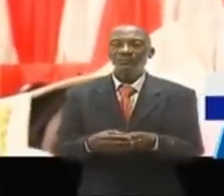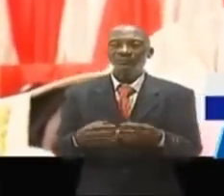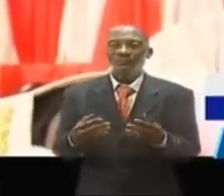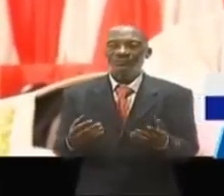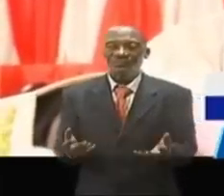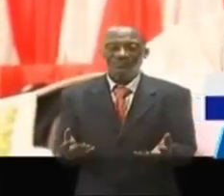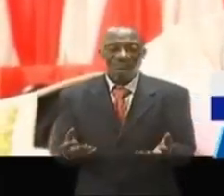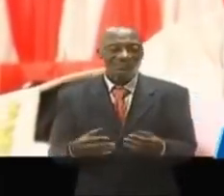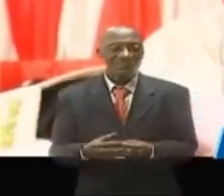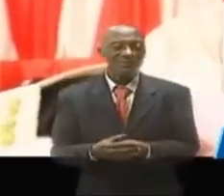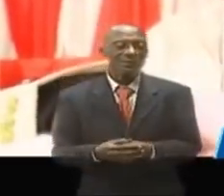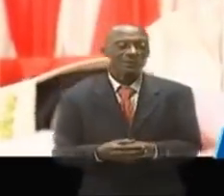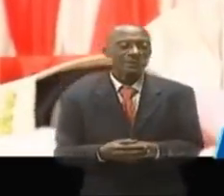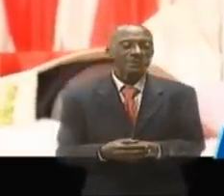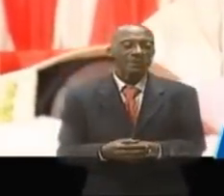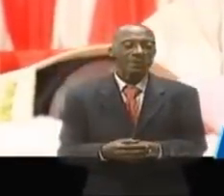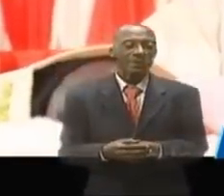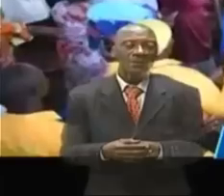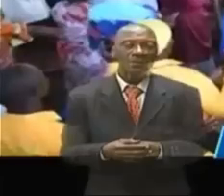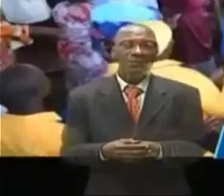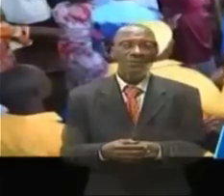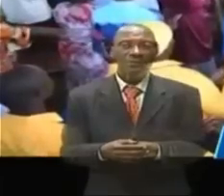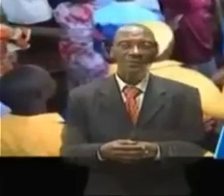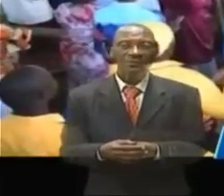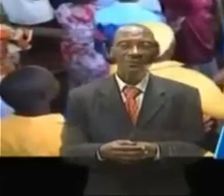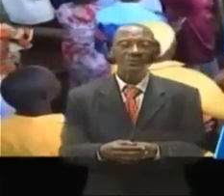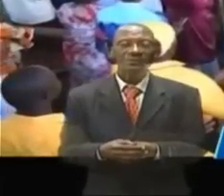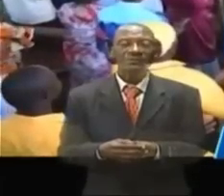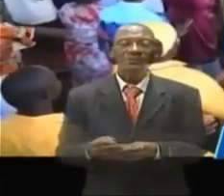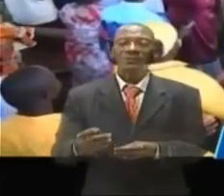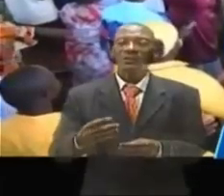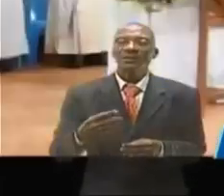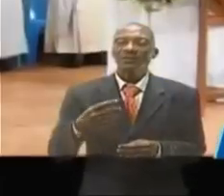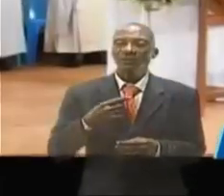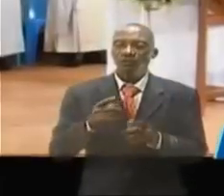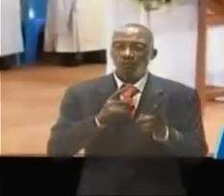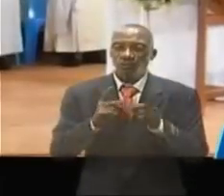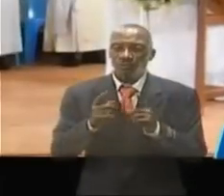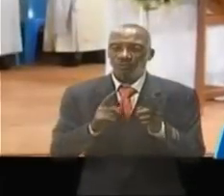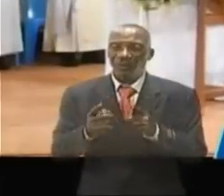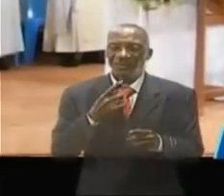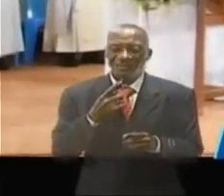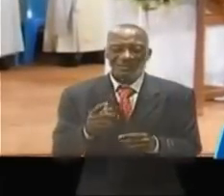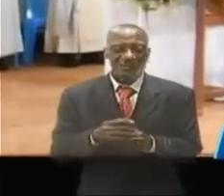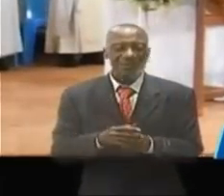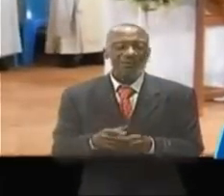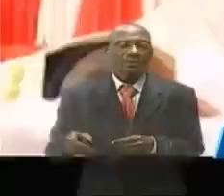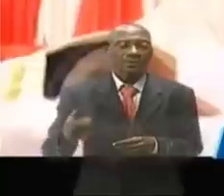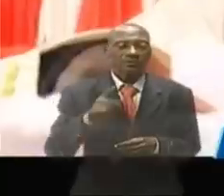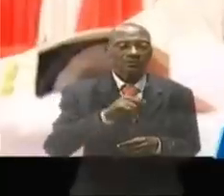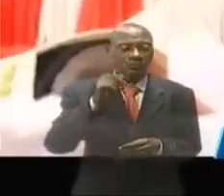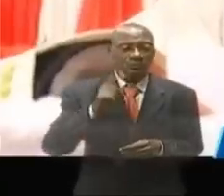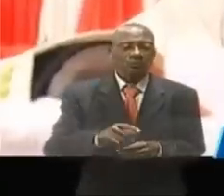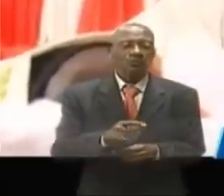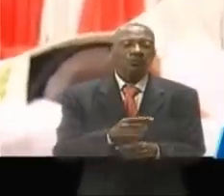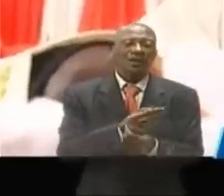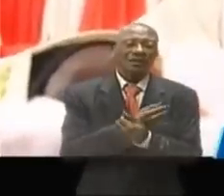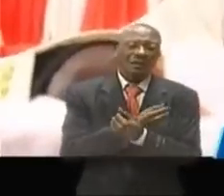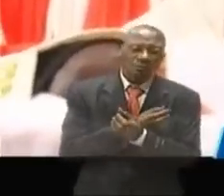Obéissant à vos parents, aînés, encadreurs, enseignants, ayez des vies spirituelles.